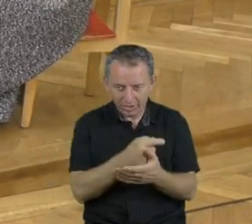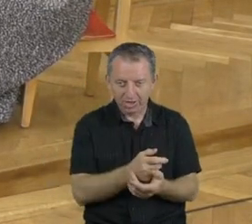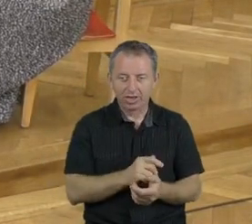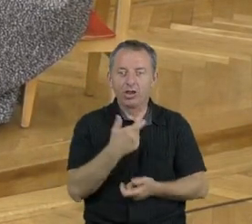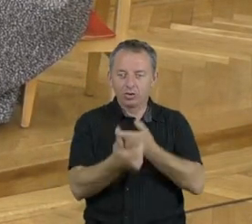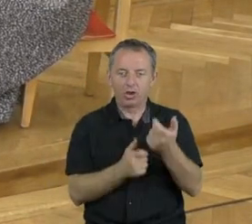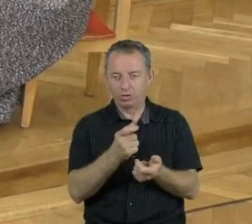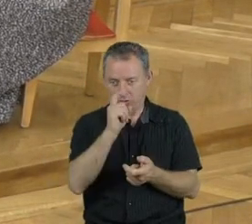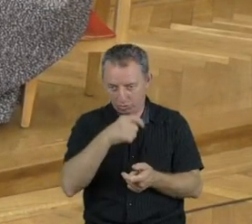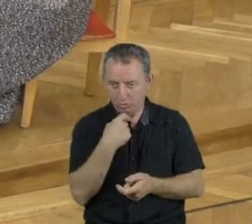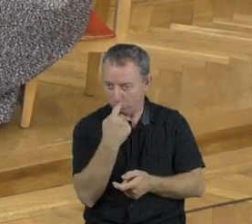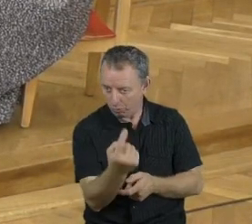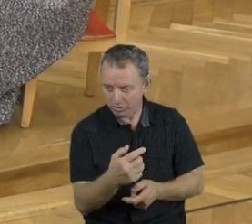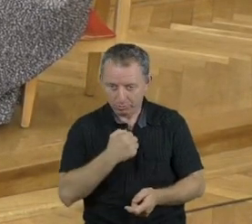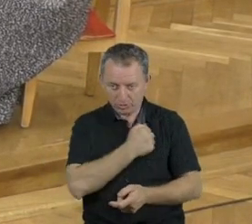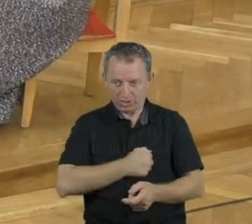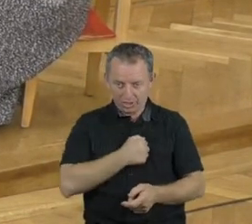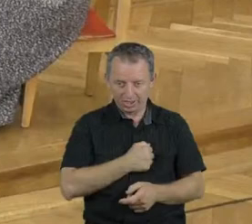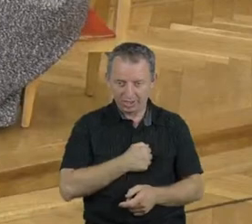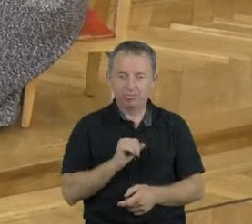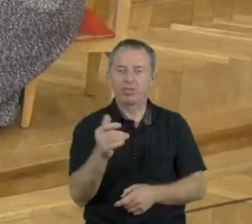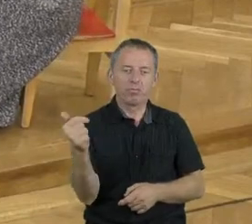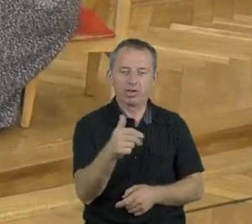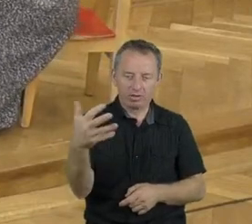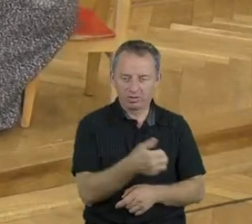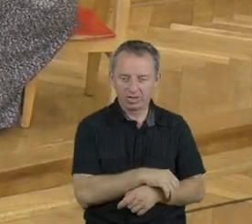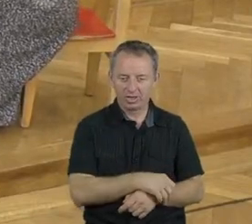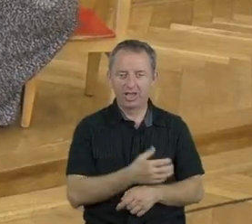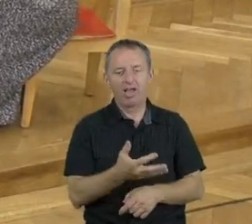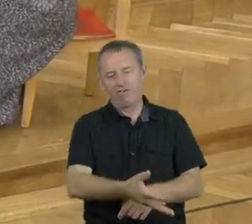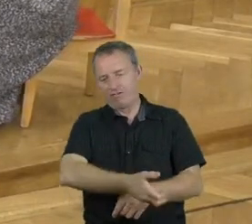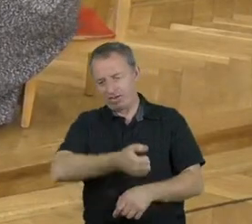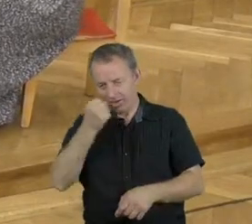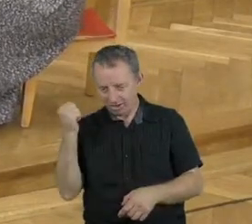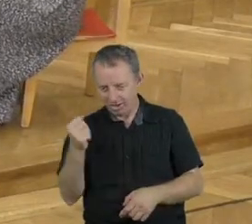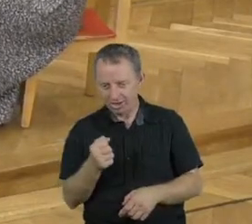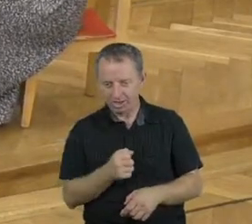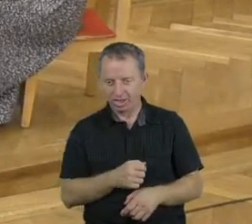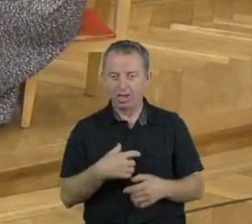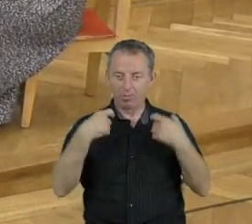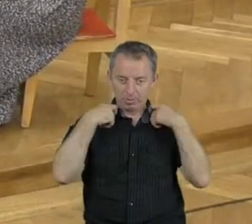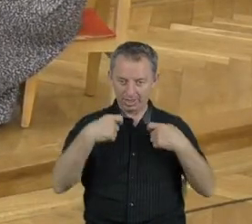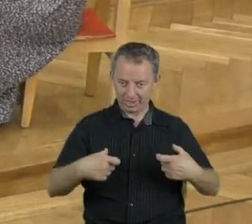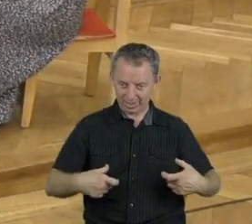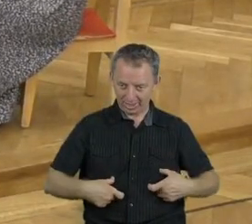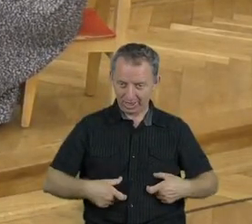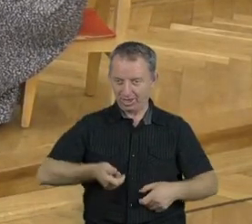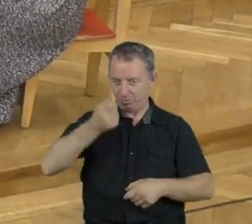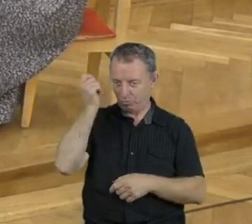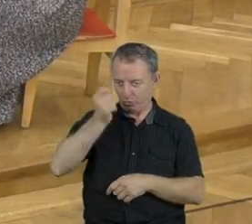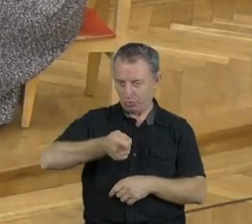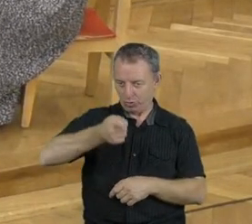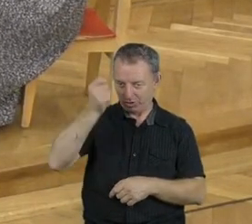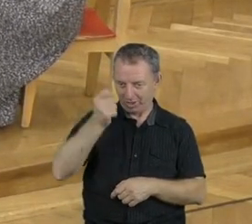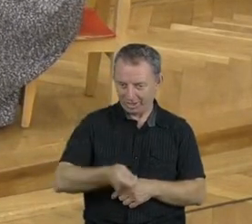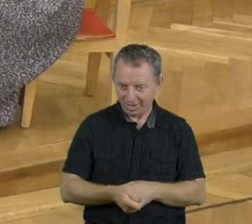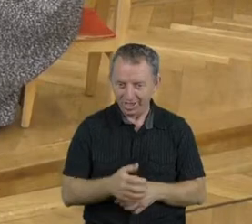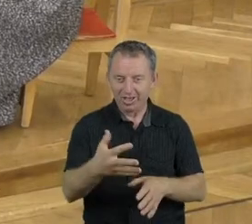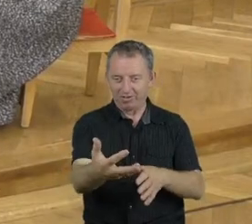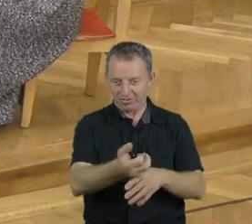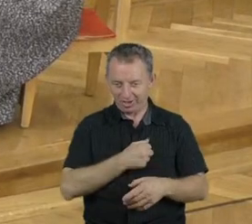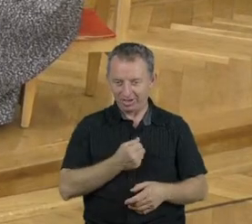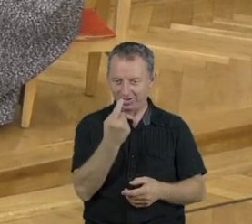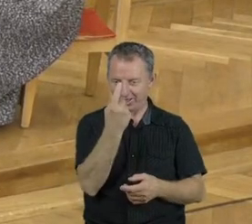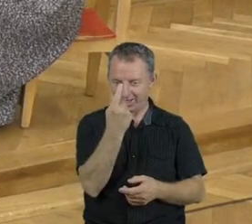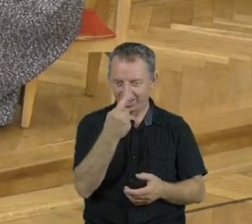coś przykrego komuś, będzie musiał wyjąć ze swojego plecaka młotek, wziąć